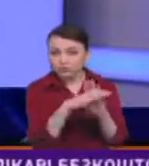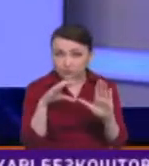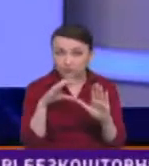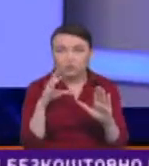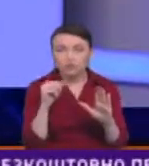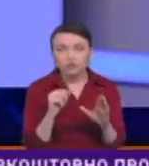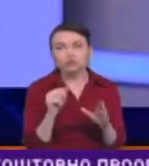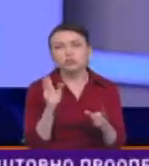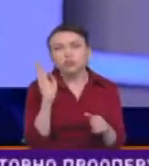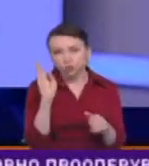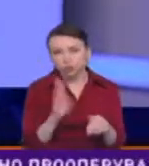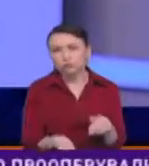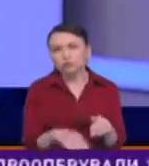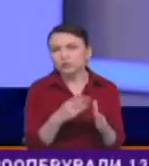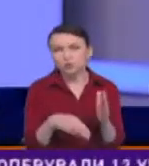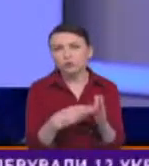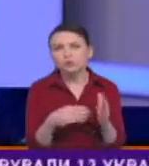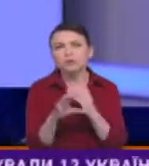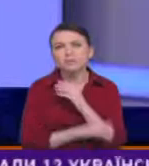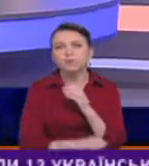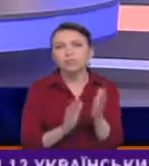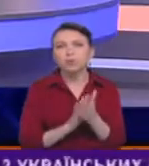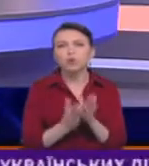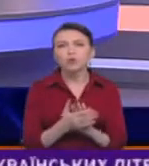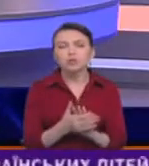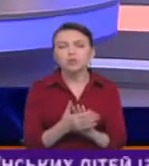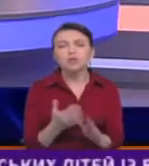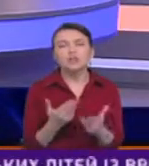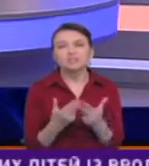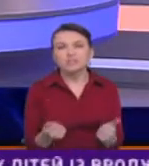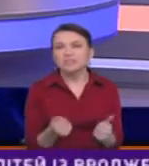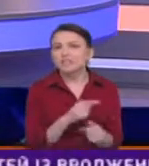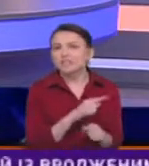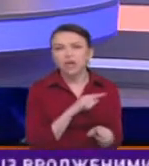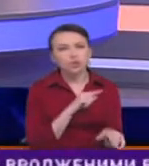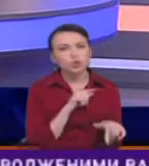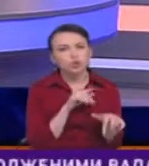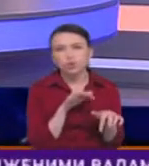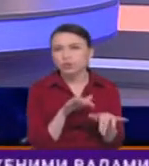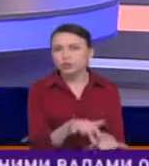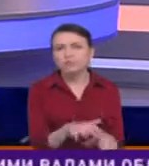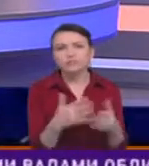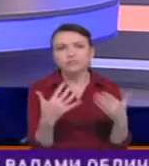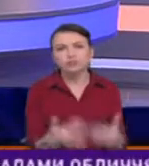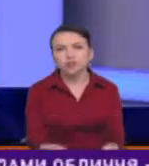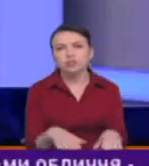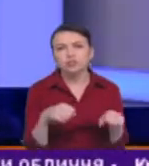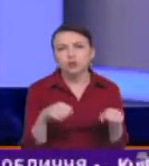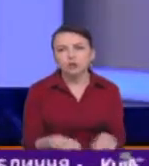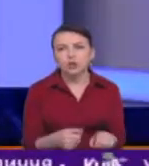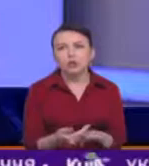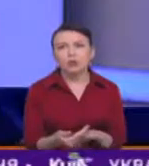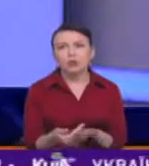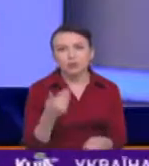положення. А що завжди пишеться в прикінцевих положеннях? Визнати нечинним, тобто таким, що втратив чинність,